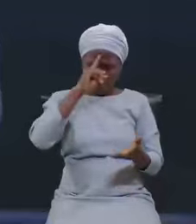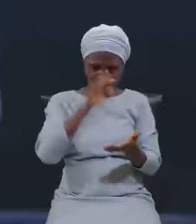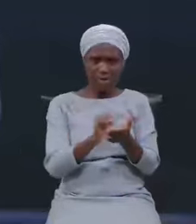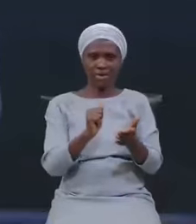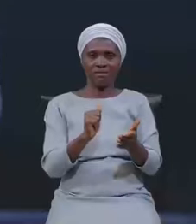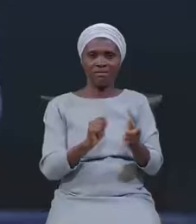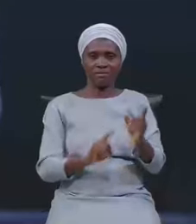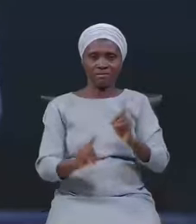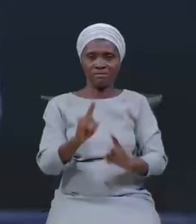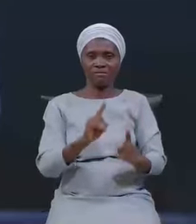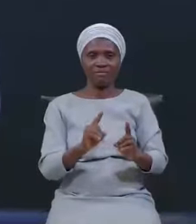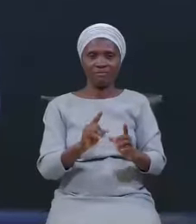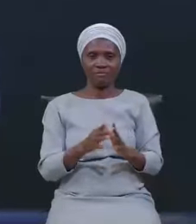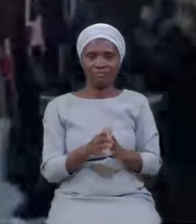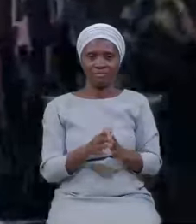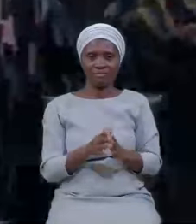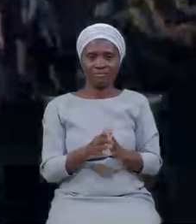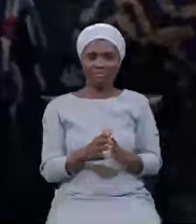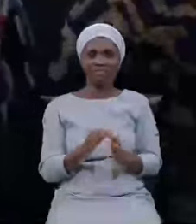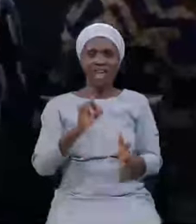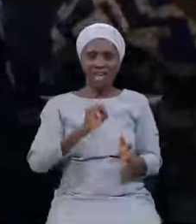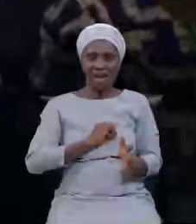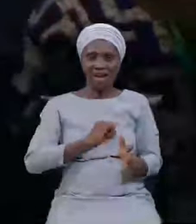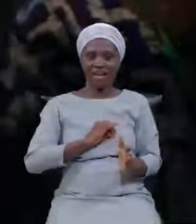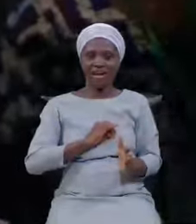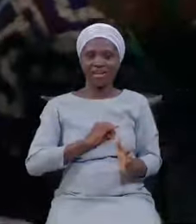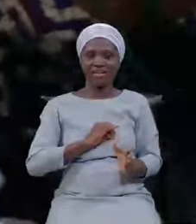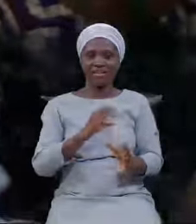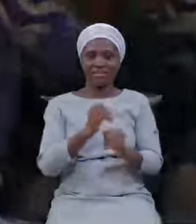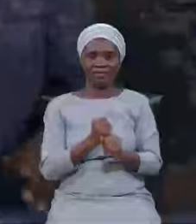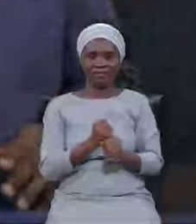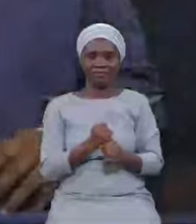Je confesse. Examine-toi là maintenant.